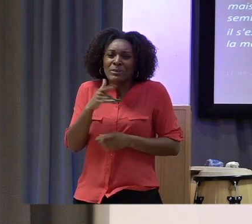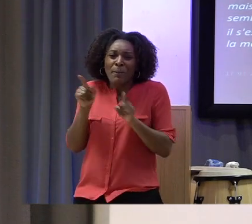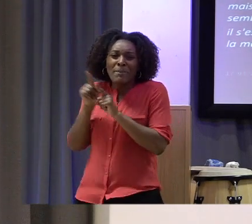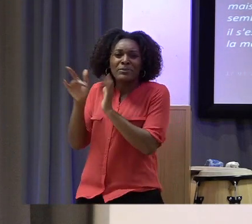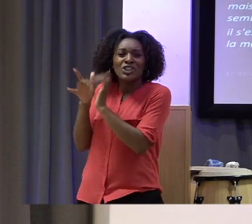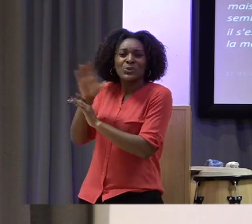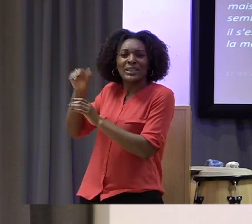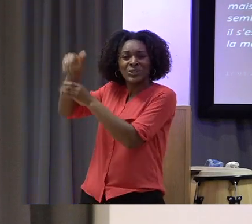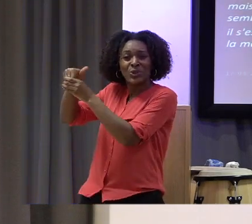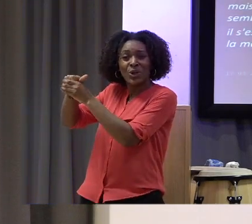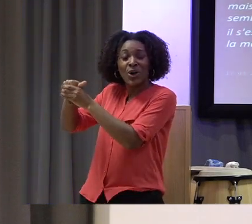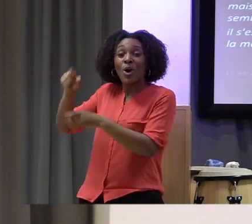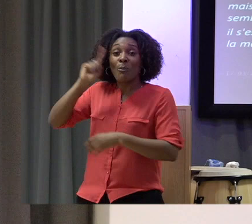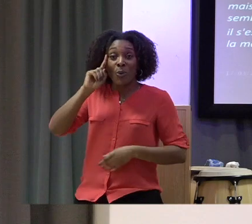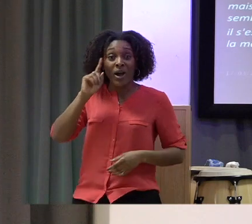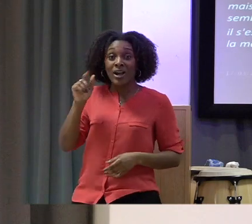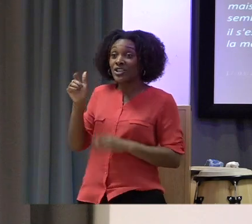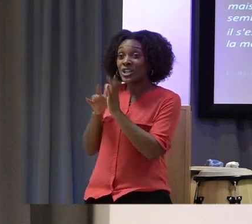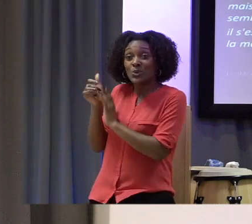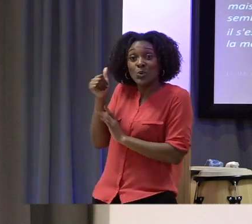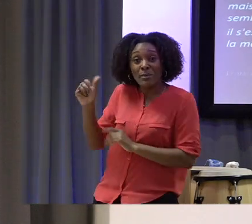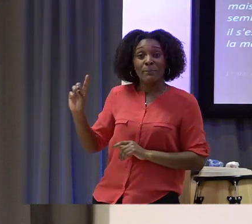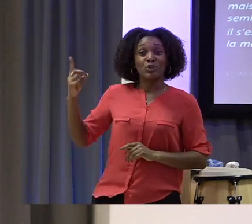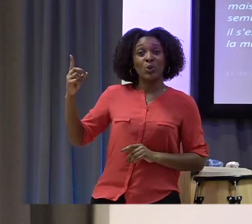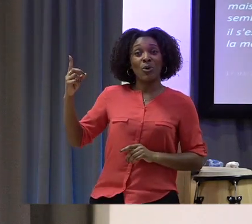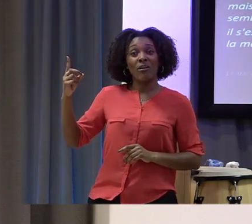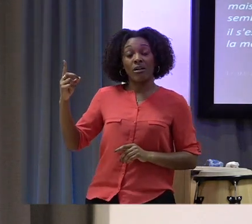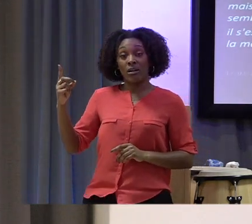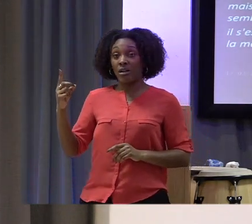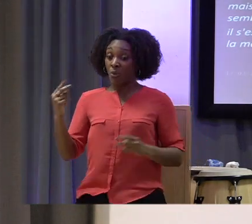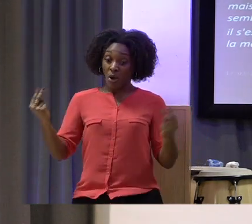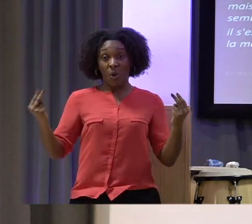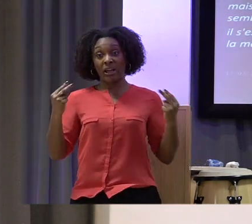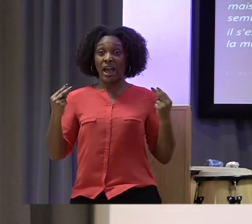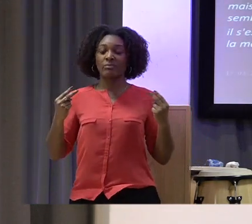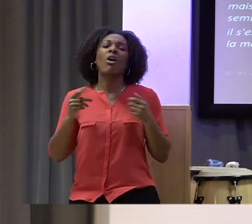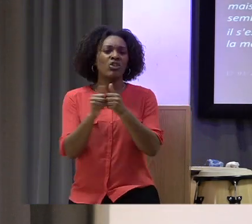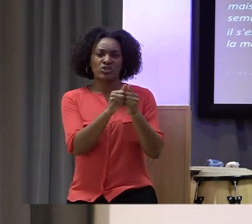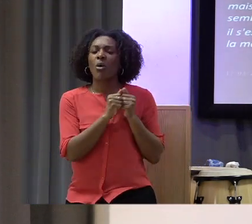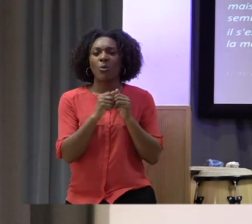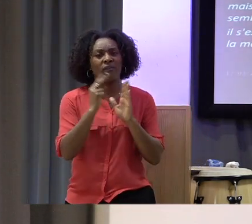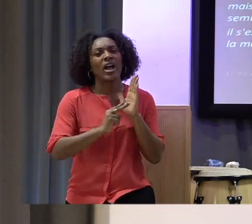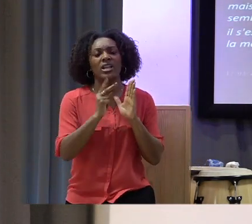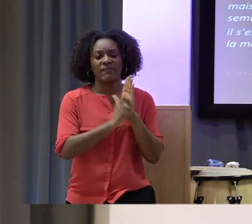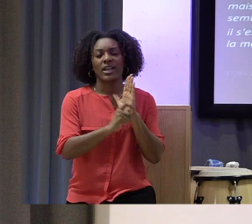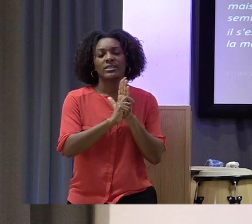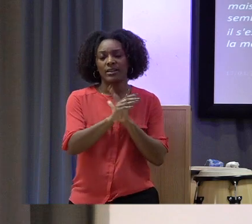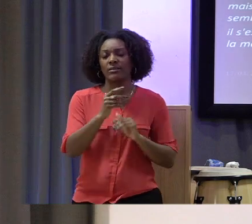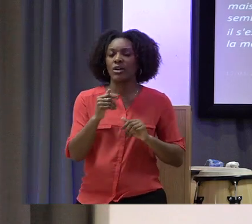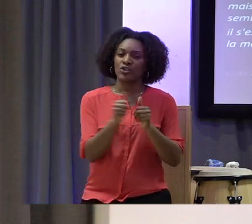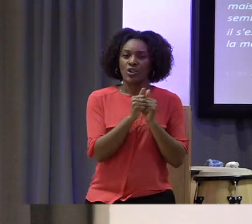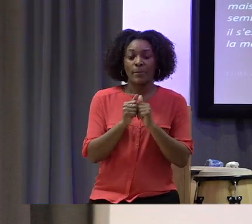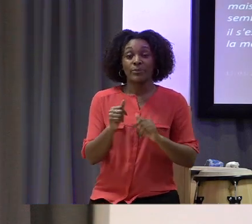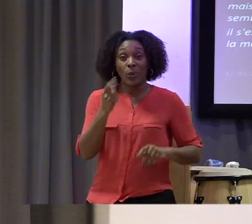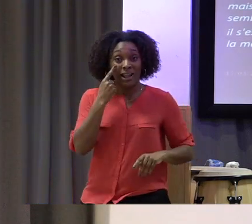Pourquoi? Parce que de Dieu qu'il était, il n'a pas regardé cela. On va lire le verset parce qu'il est mieux dit que ce que je dis.